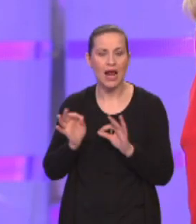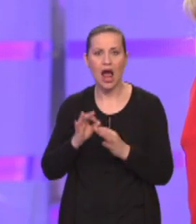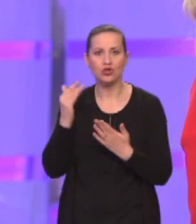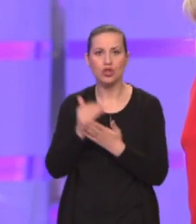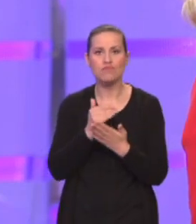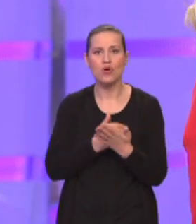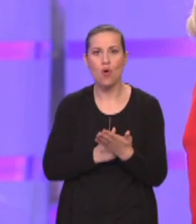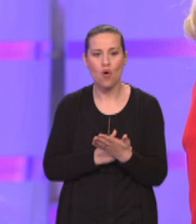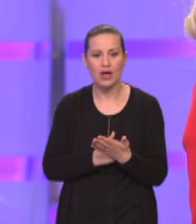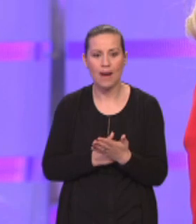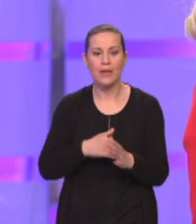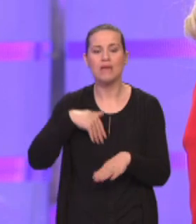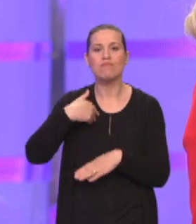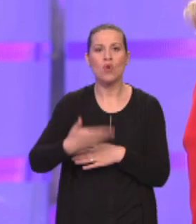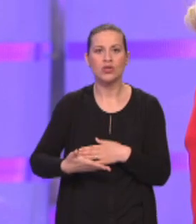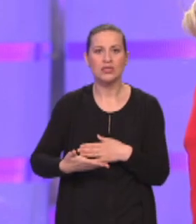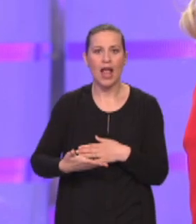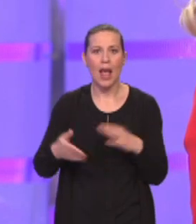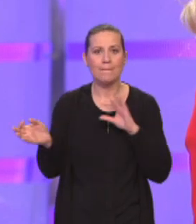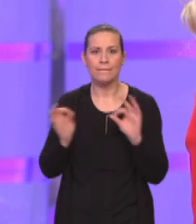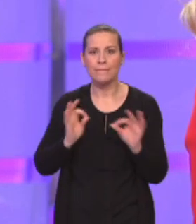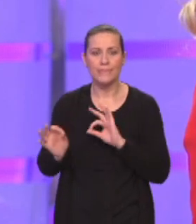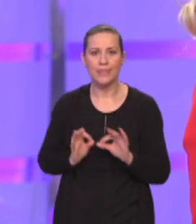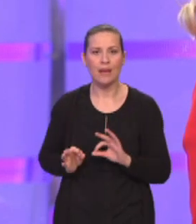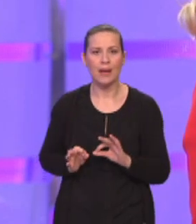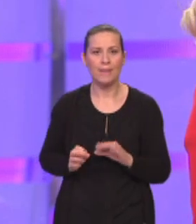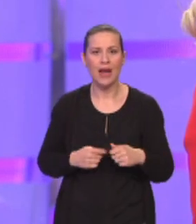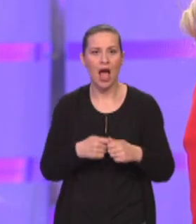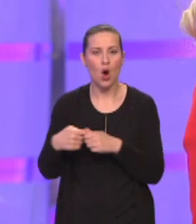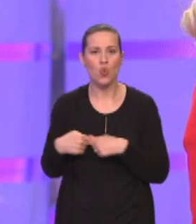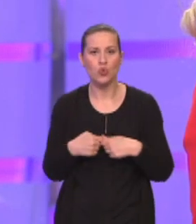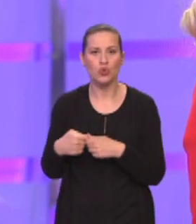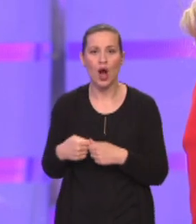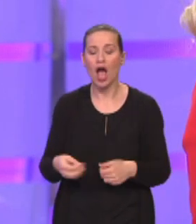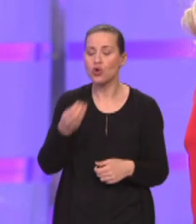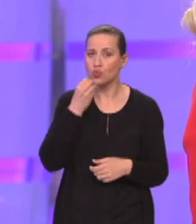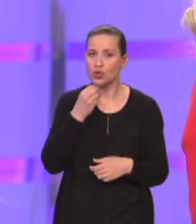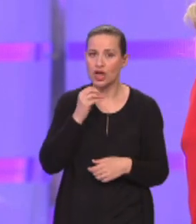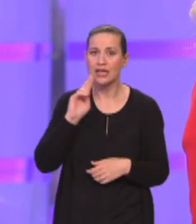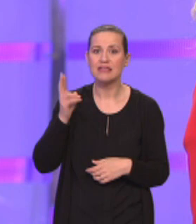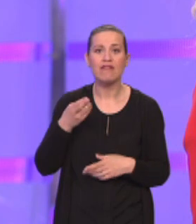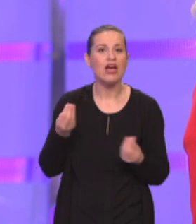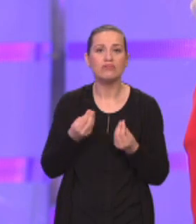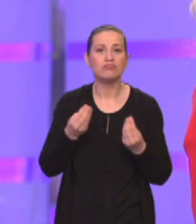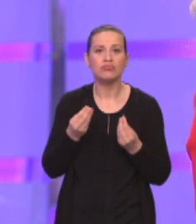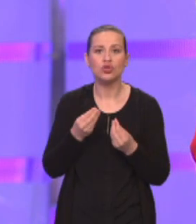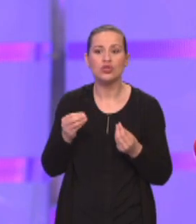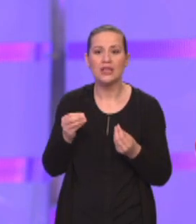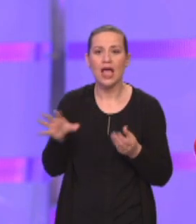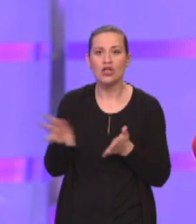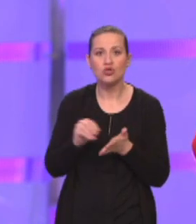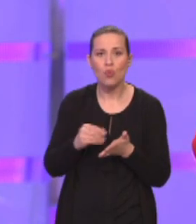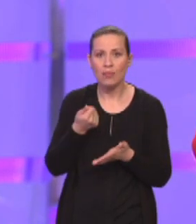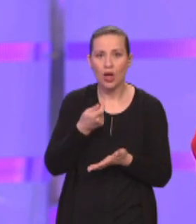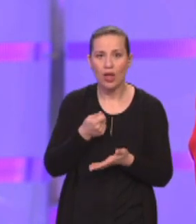program i poslije toga je bila pripremila jedna udruga ručak i sve to što se je skupilo